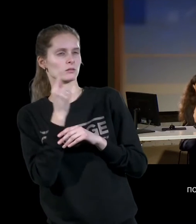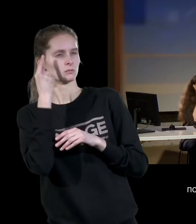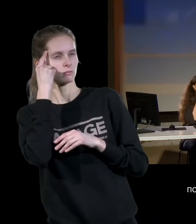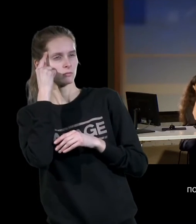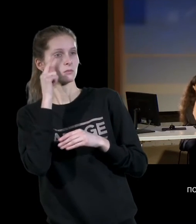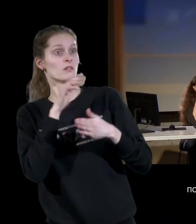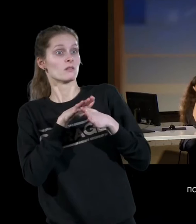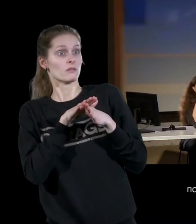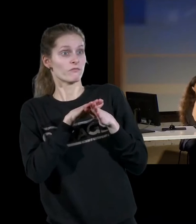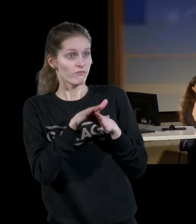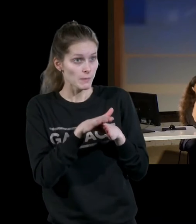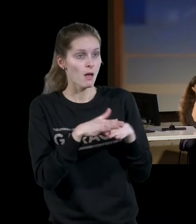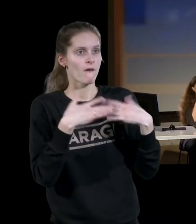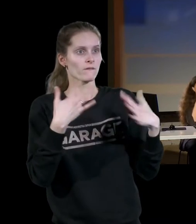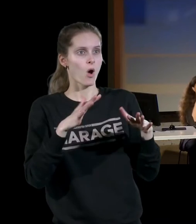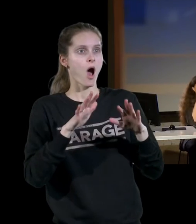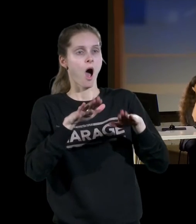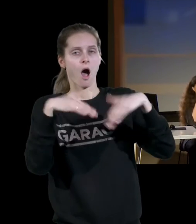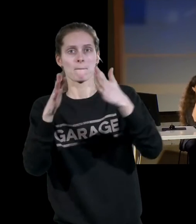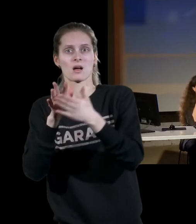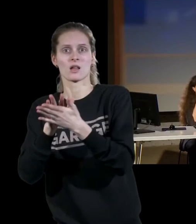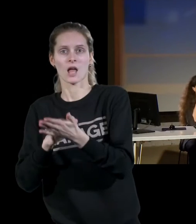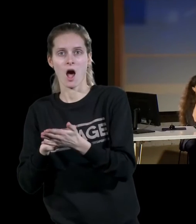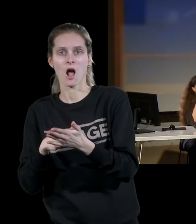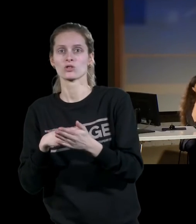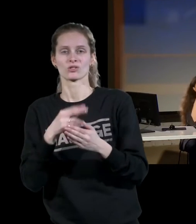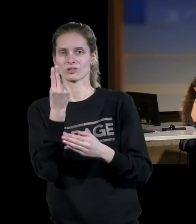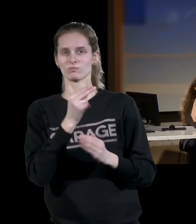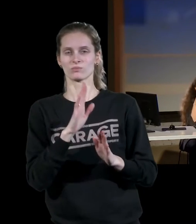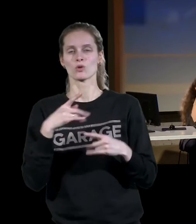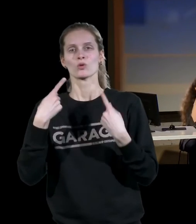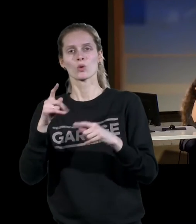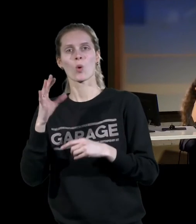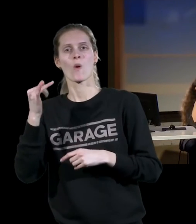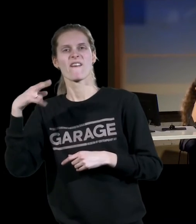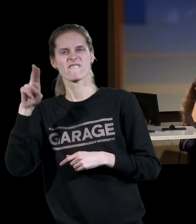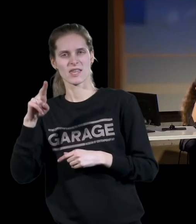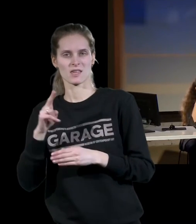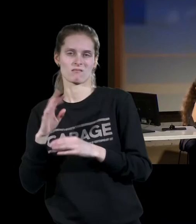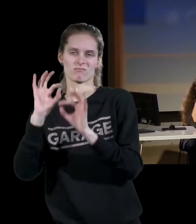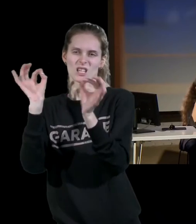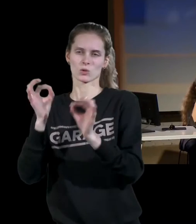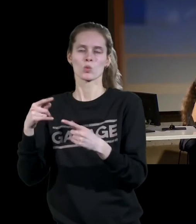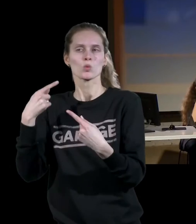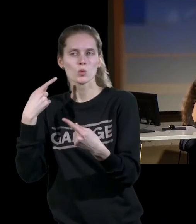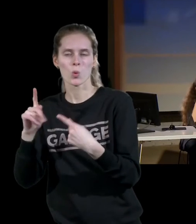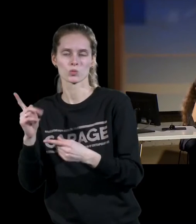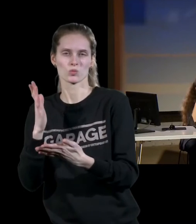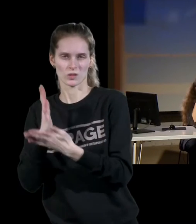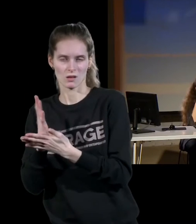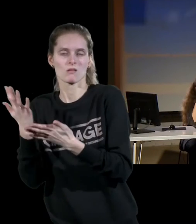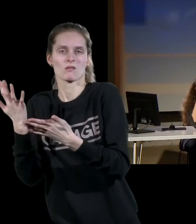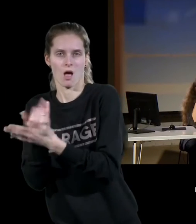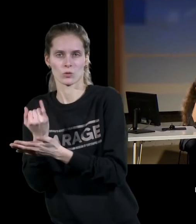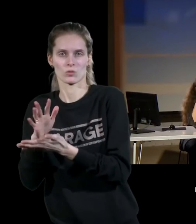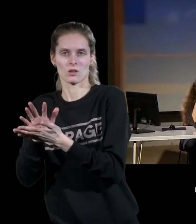продолжать другими средствами, другими медиа, другими видами искусства. Поэтому таким как бы логическим продолжением Марка Ротко